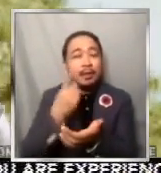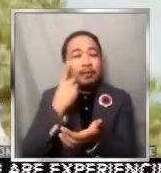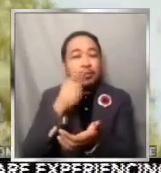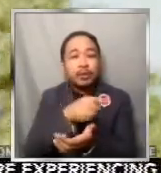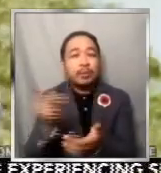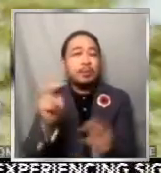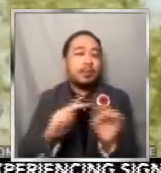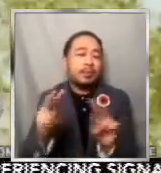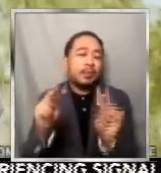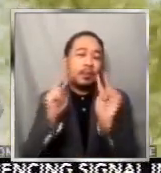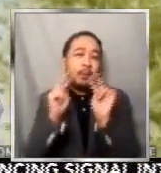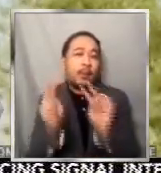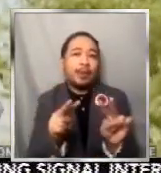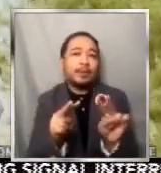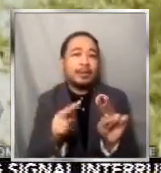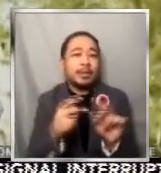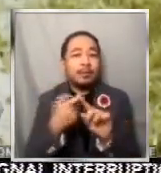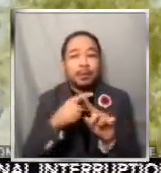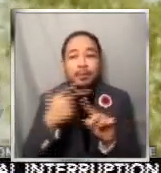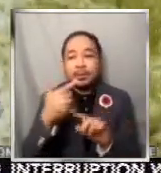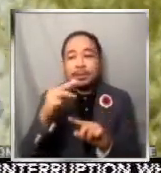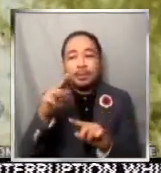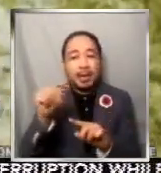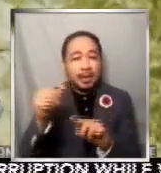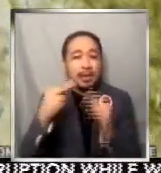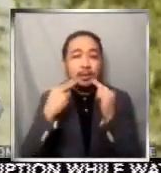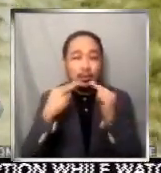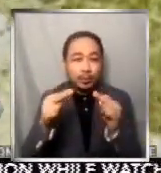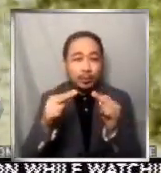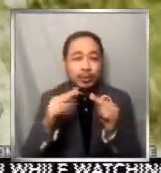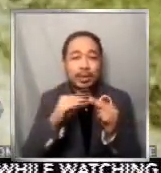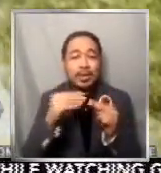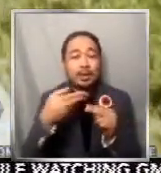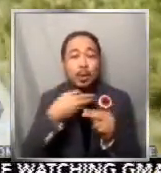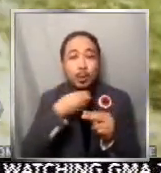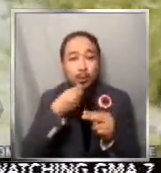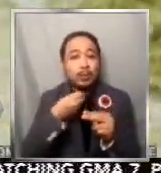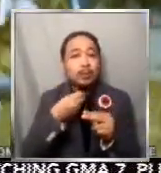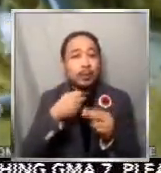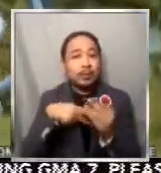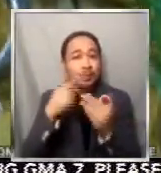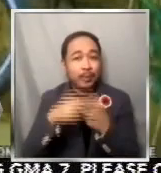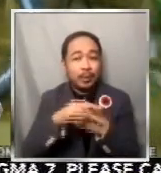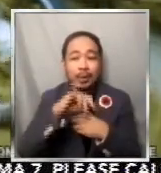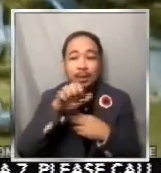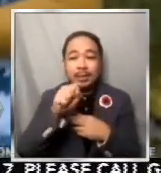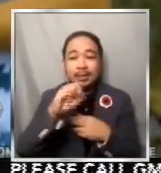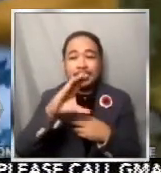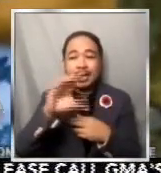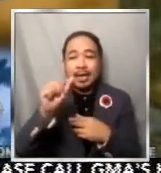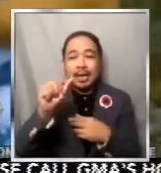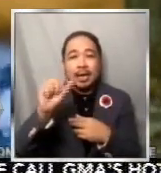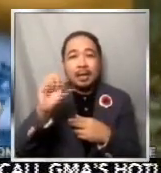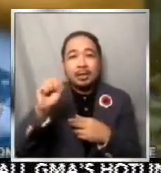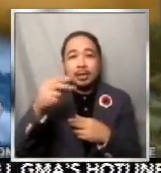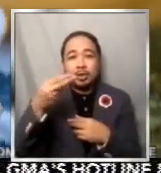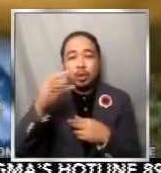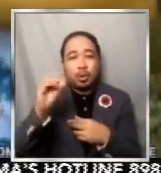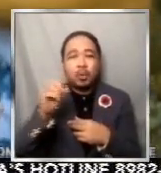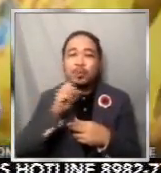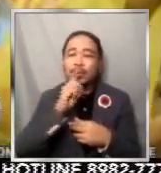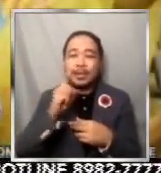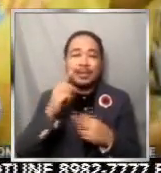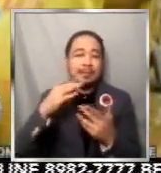sa GMA News and Public Affairs pillar at host ng programa na si Jessica Soho, isang pribilehiyo na maibahagi ang mga kwento